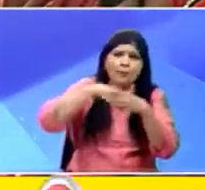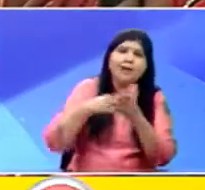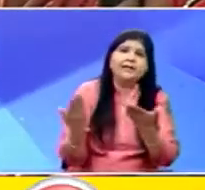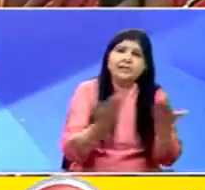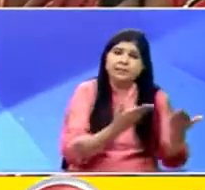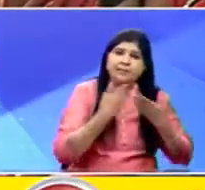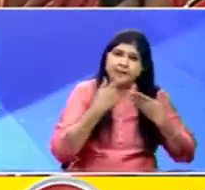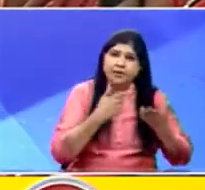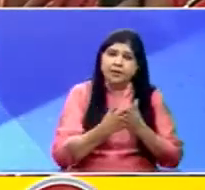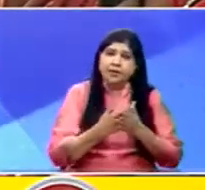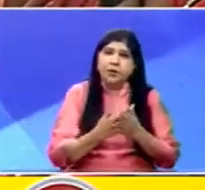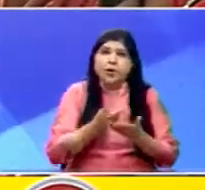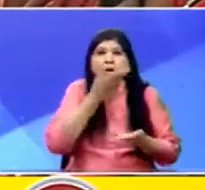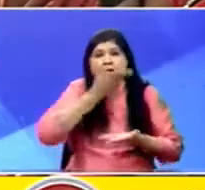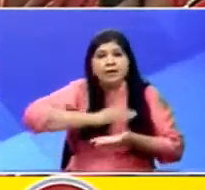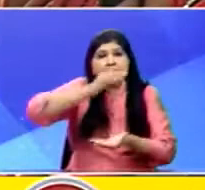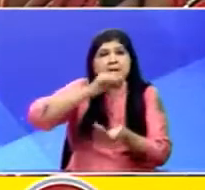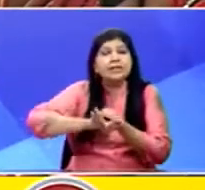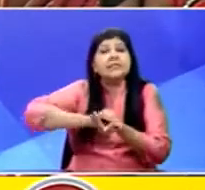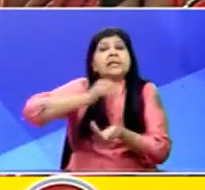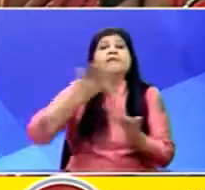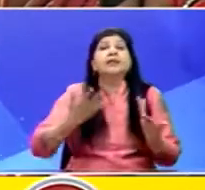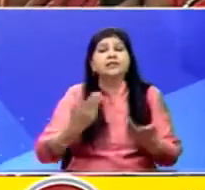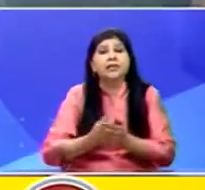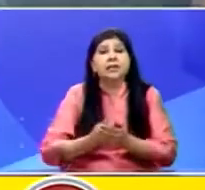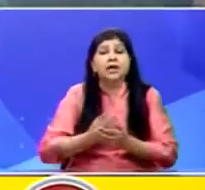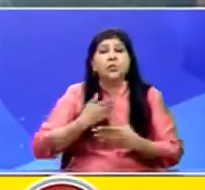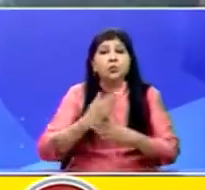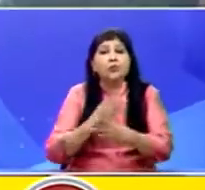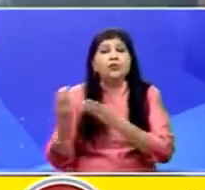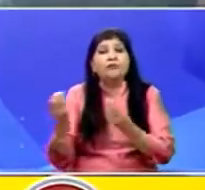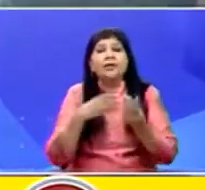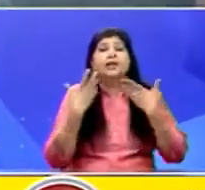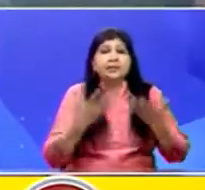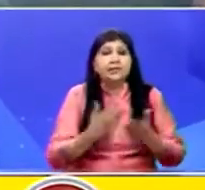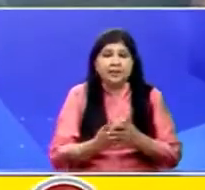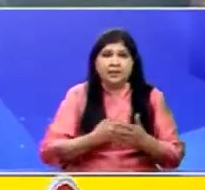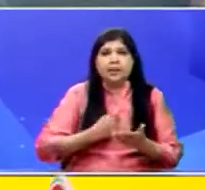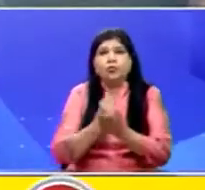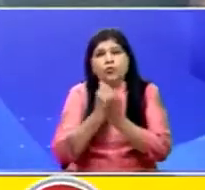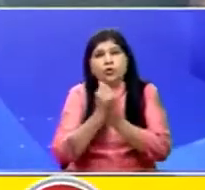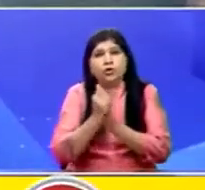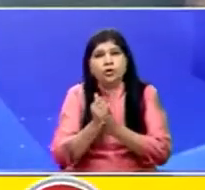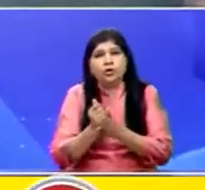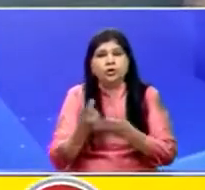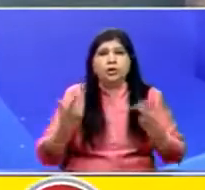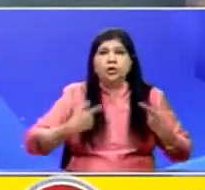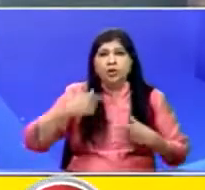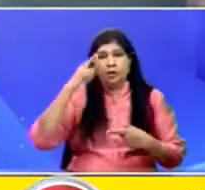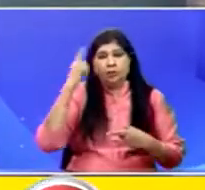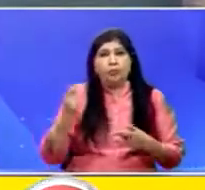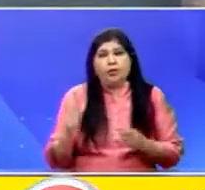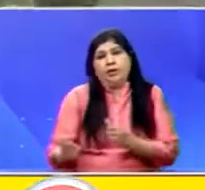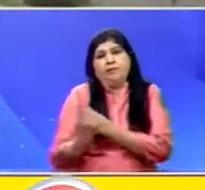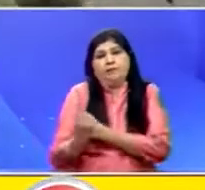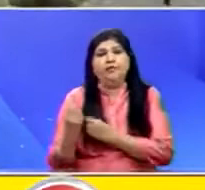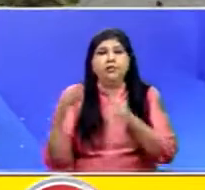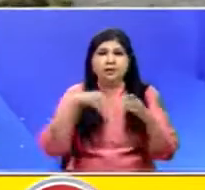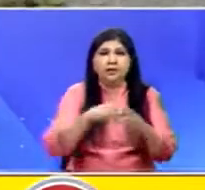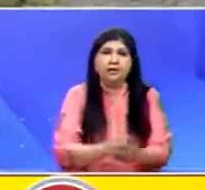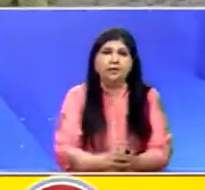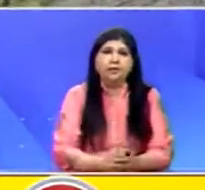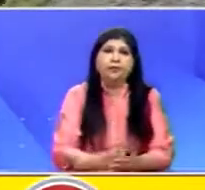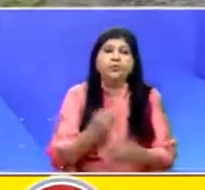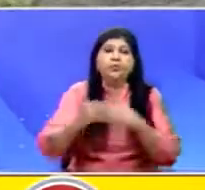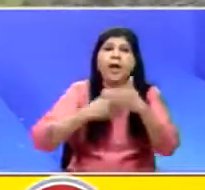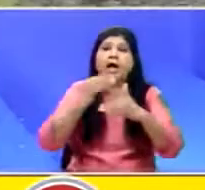जल संचय और जल संरक्षण के इन प्रयासों को पूरी से पूरी ताकत दें, उसको